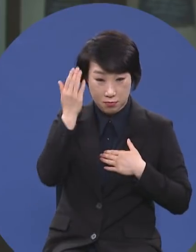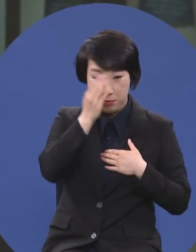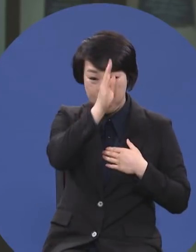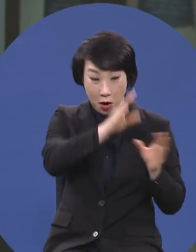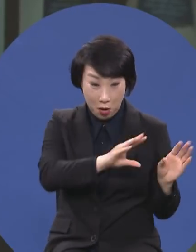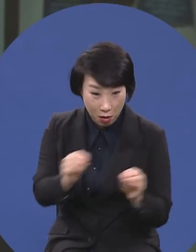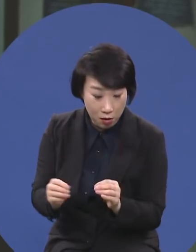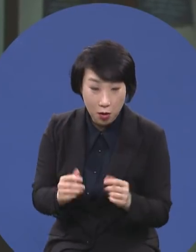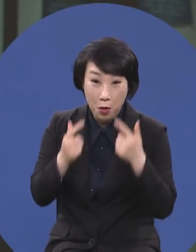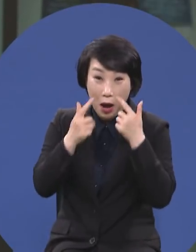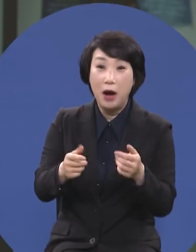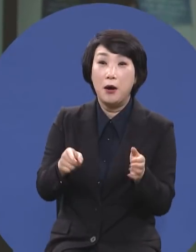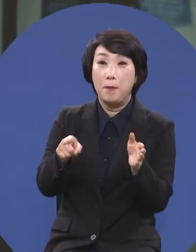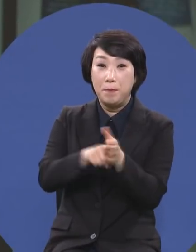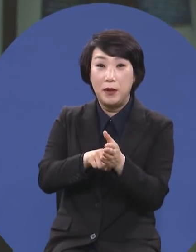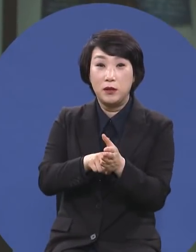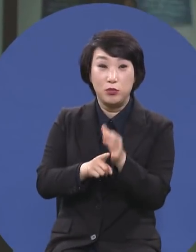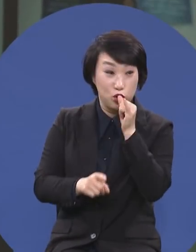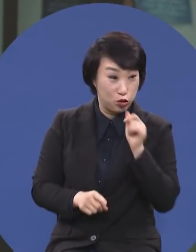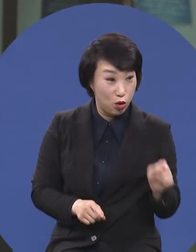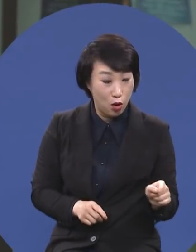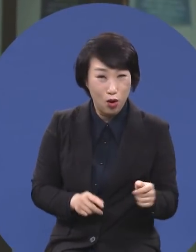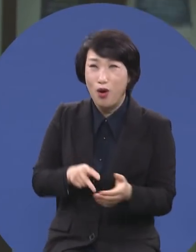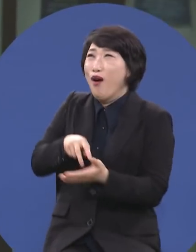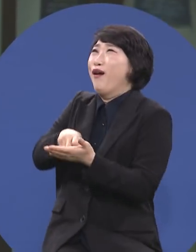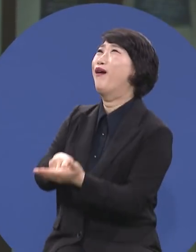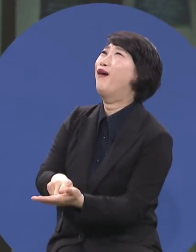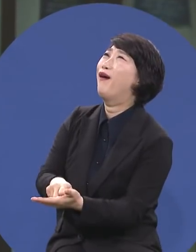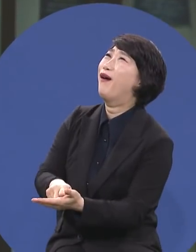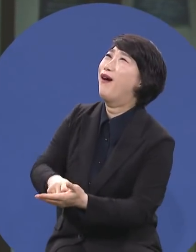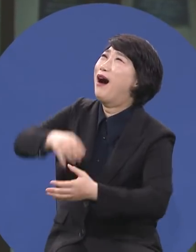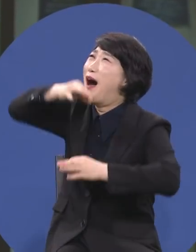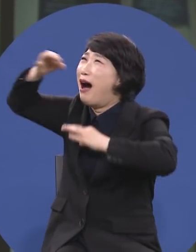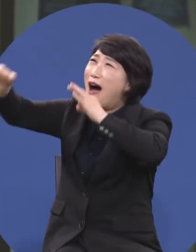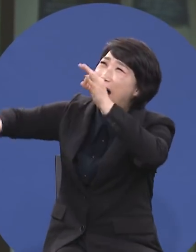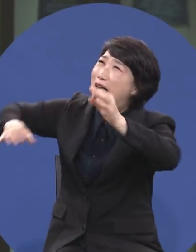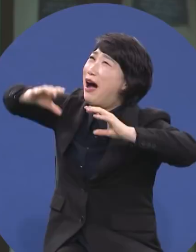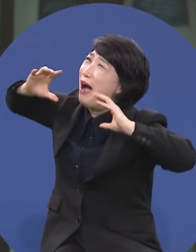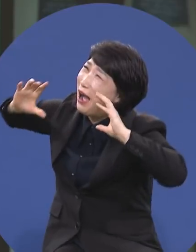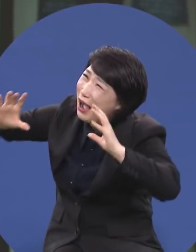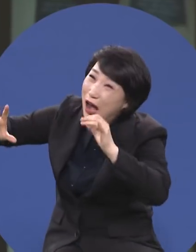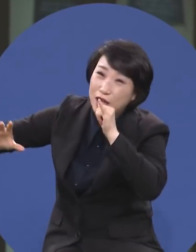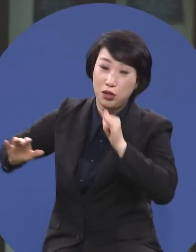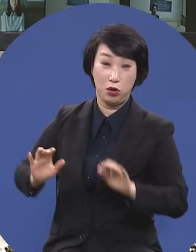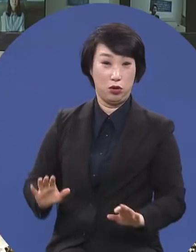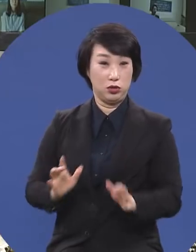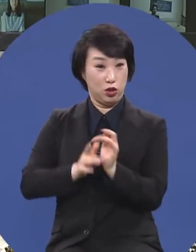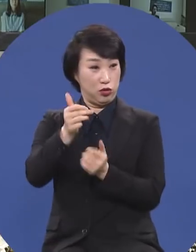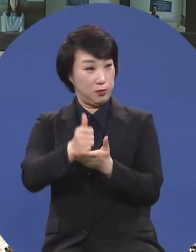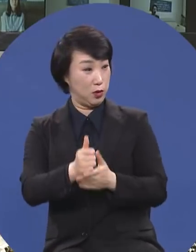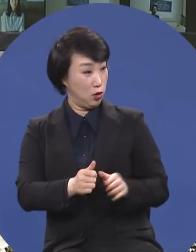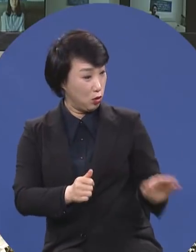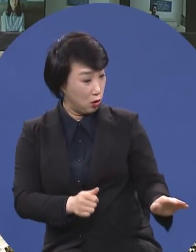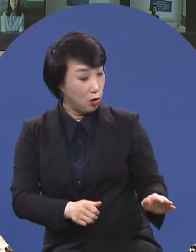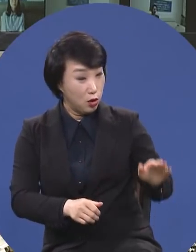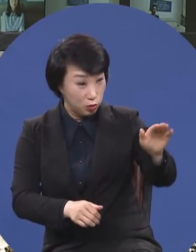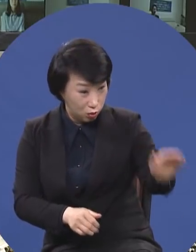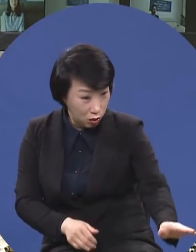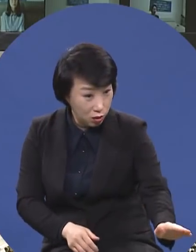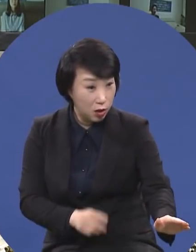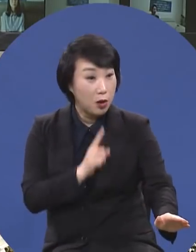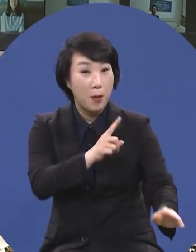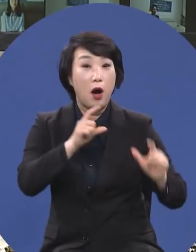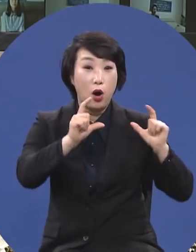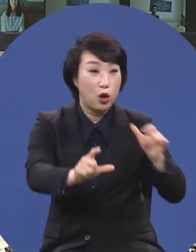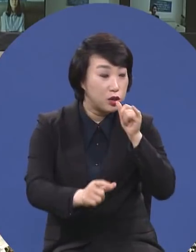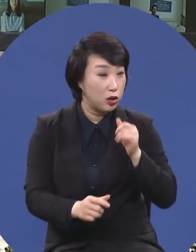사실을 분명히 믿고 꿇어 엎드려서 사정합니다. 예수께서 손을 내밀며